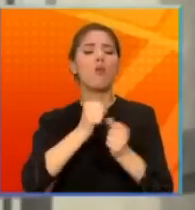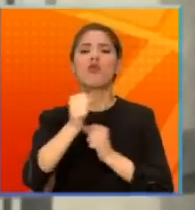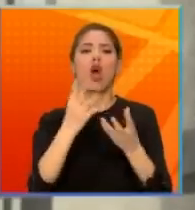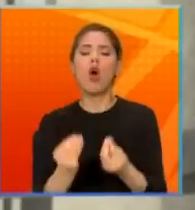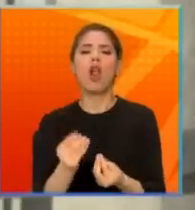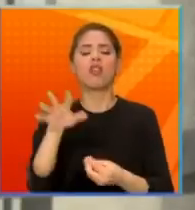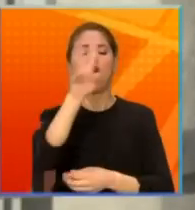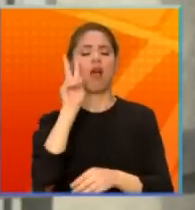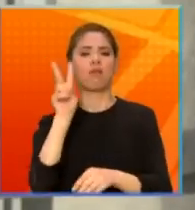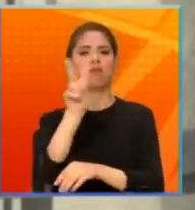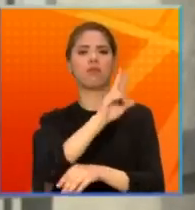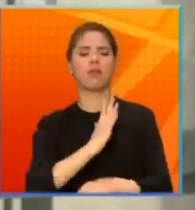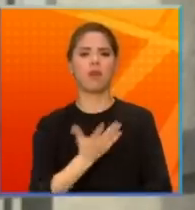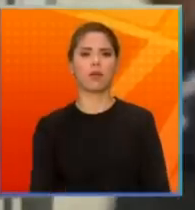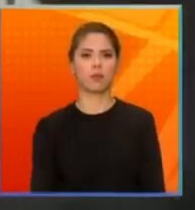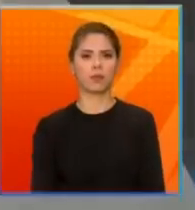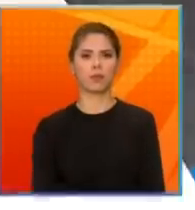izliyor.